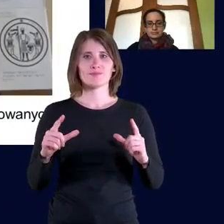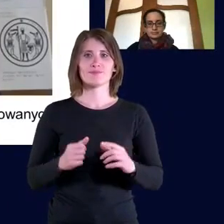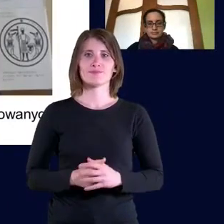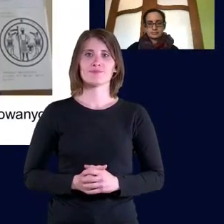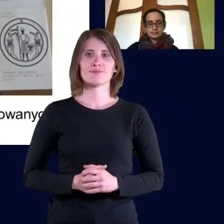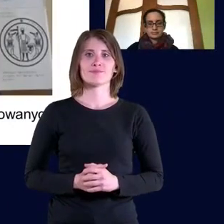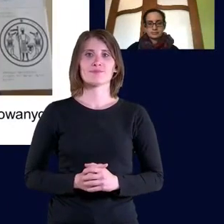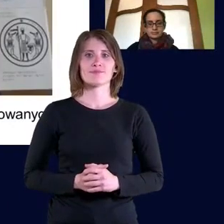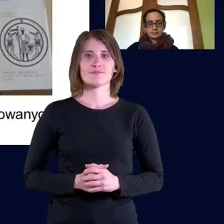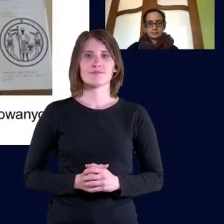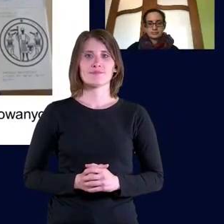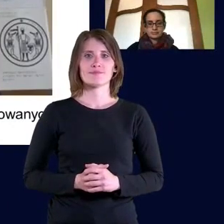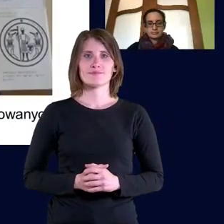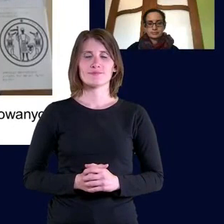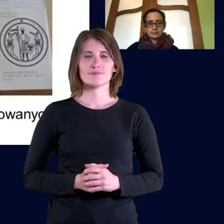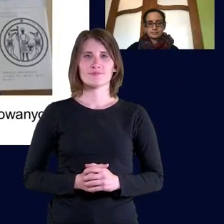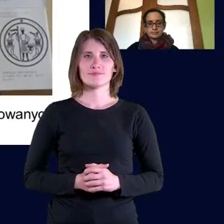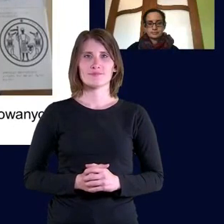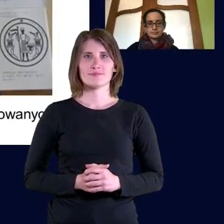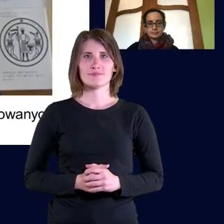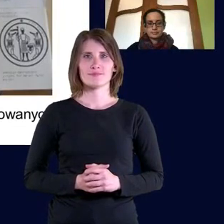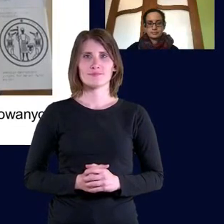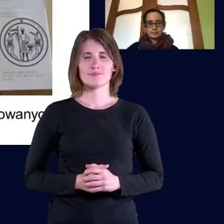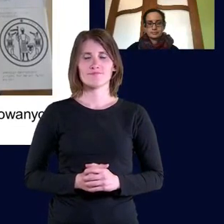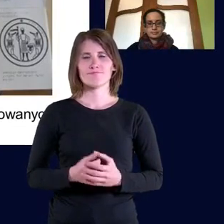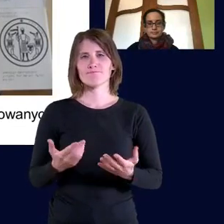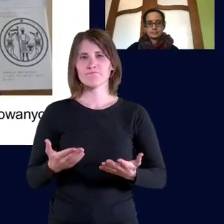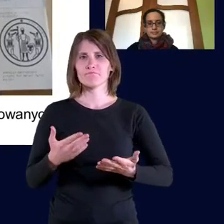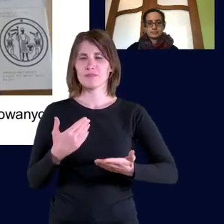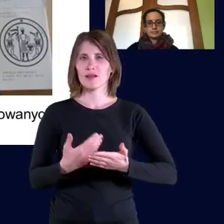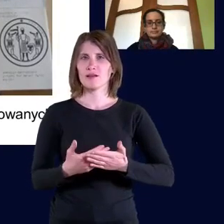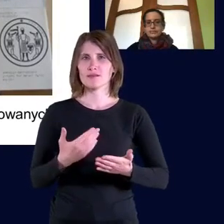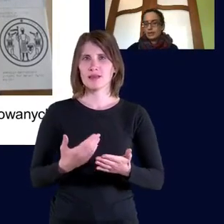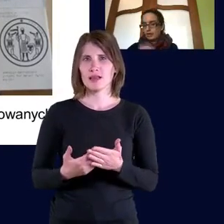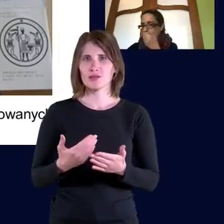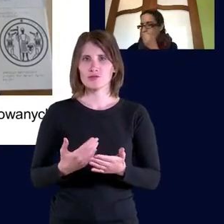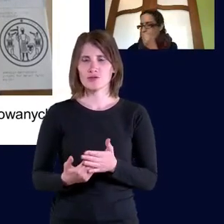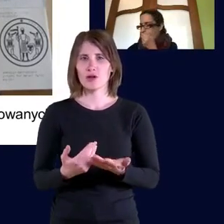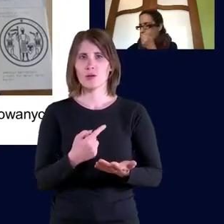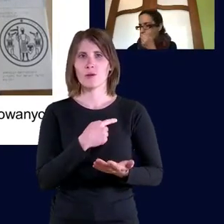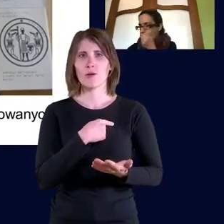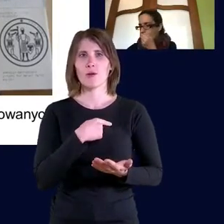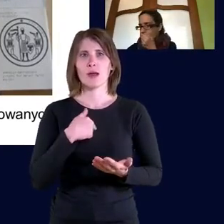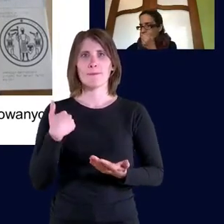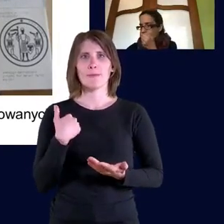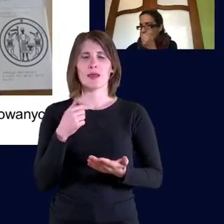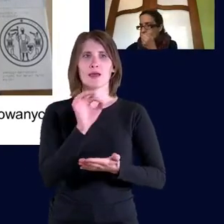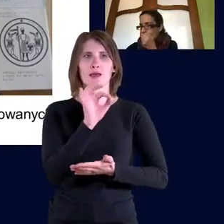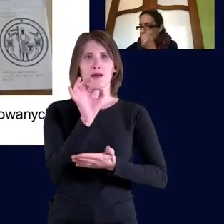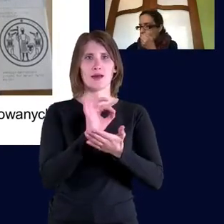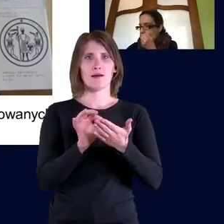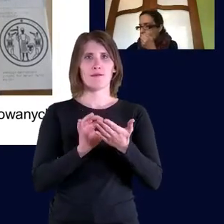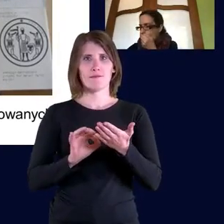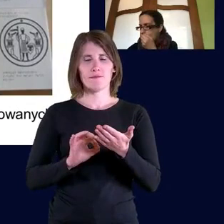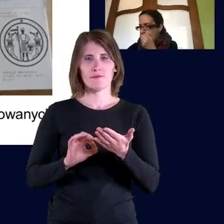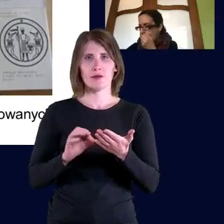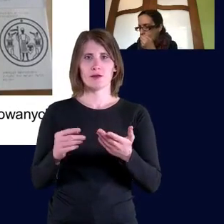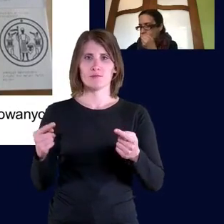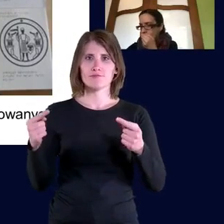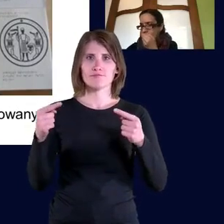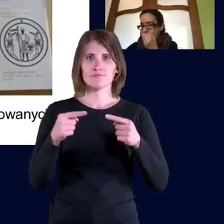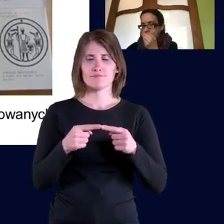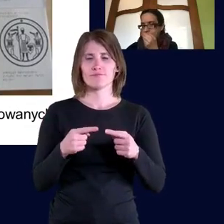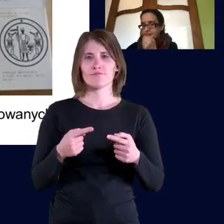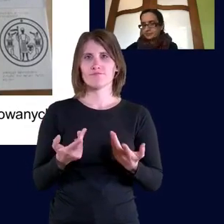w porządku Dlaczego dlaczego my w ogóle czujemy grafikę